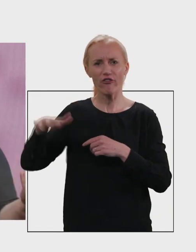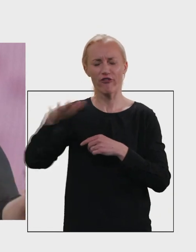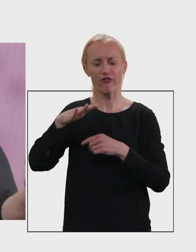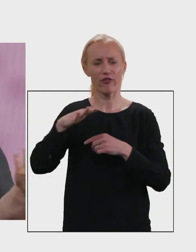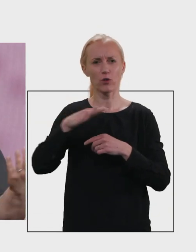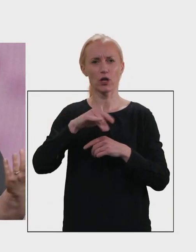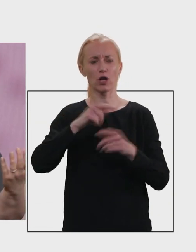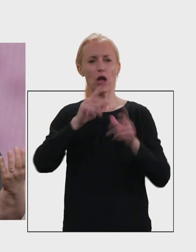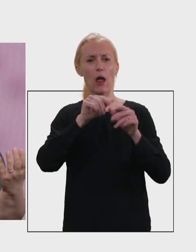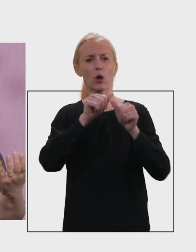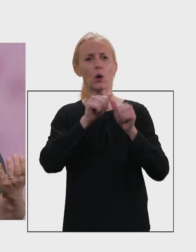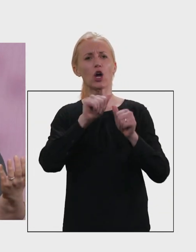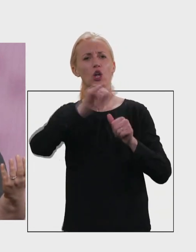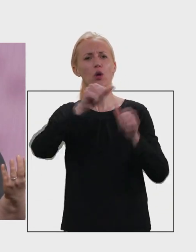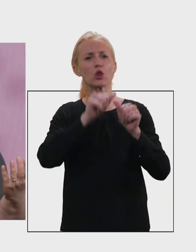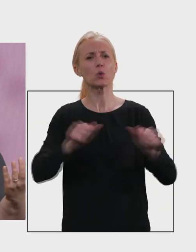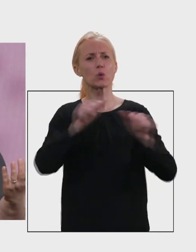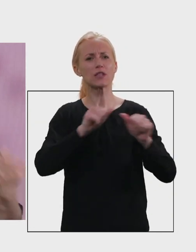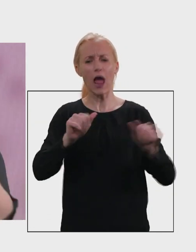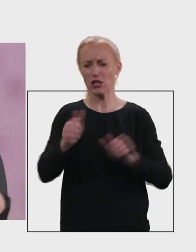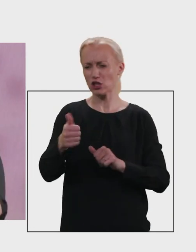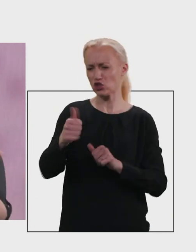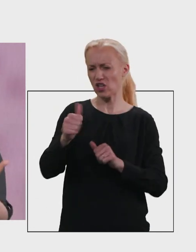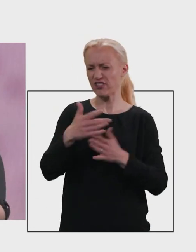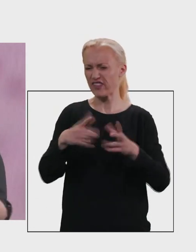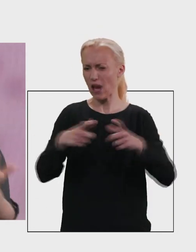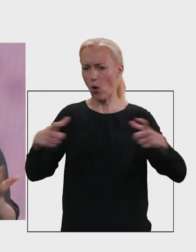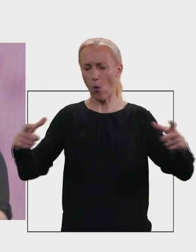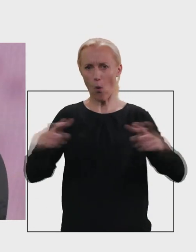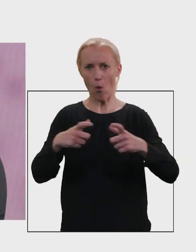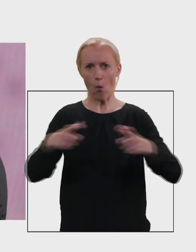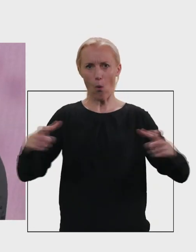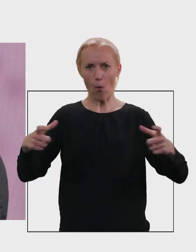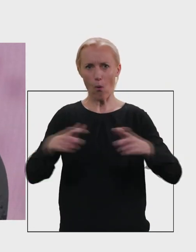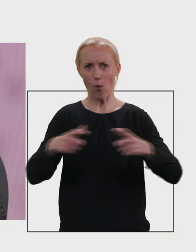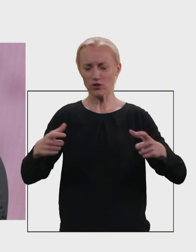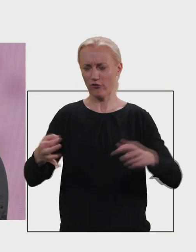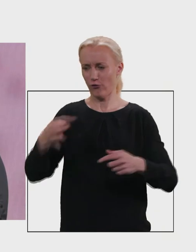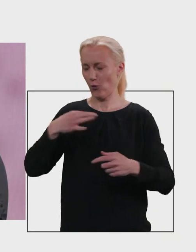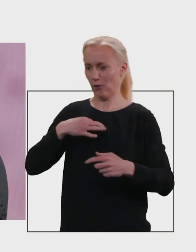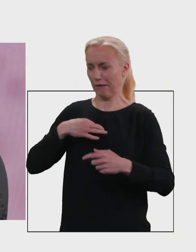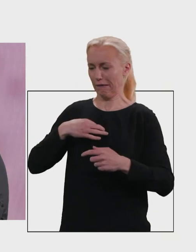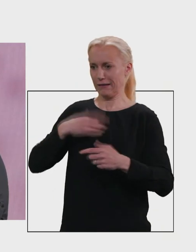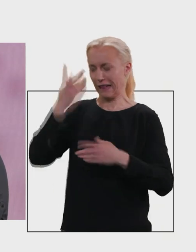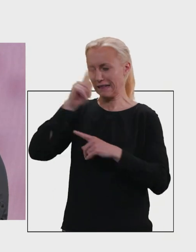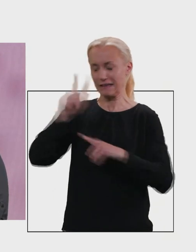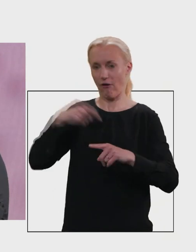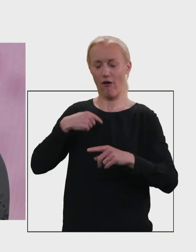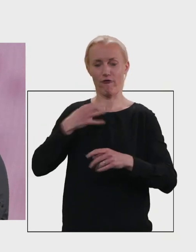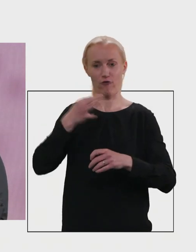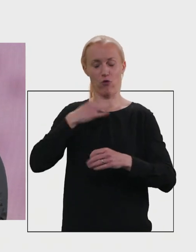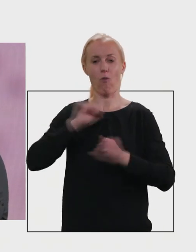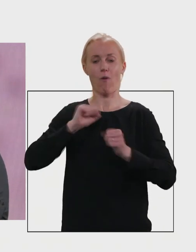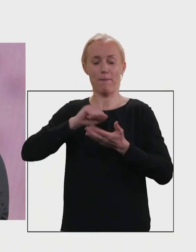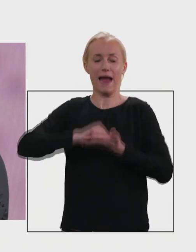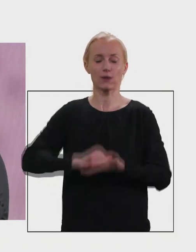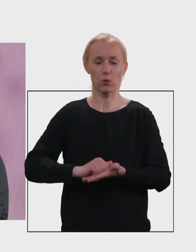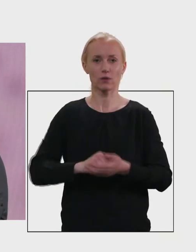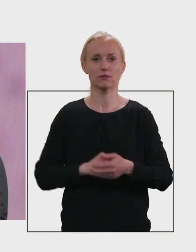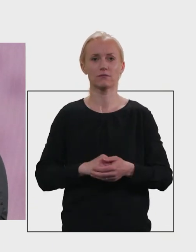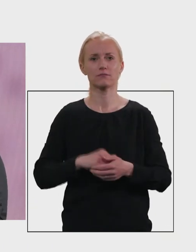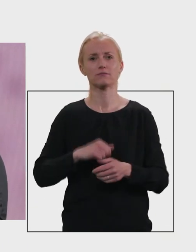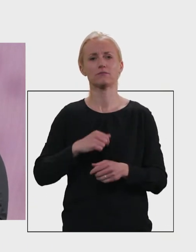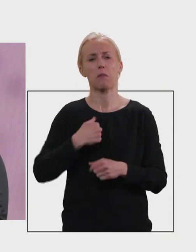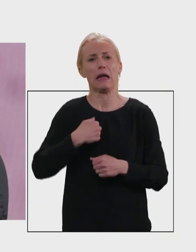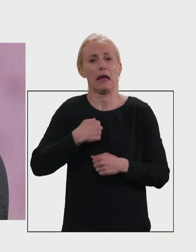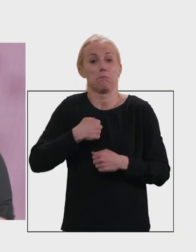geschätzt, wie groß der ist. Und das ist natürlich für mich, die sowas nicht kann, total beeindruckend. Aber vor allem habe ich mir gedacht,